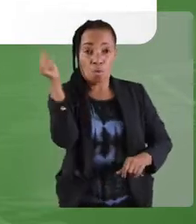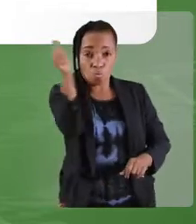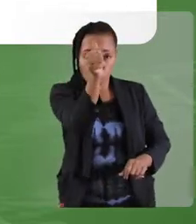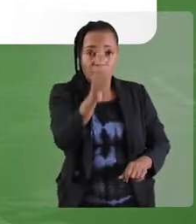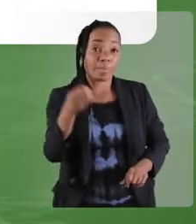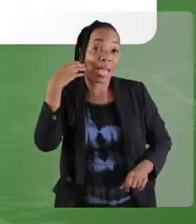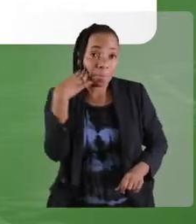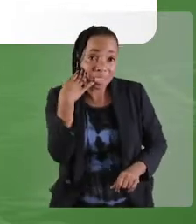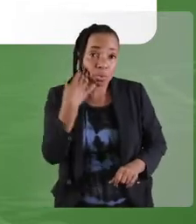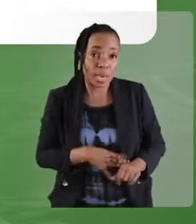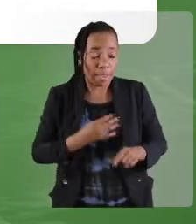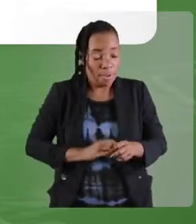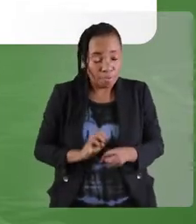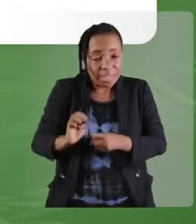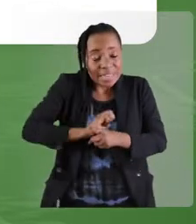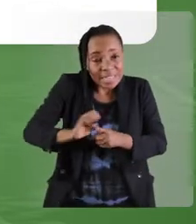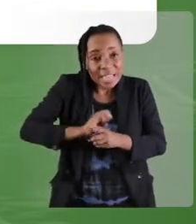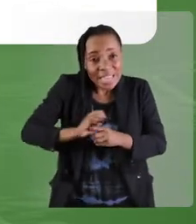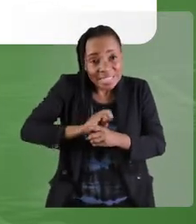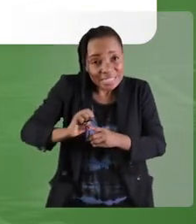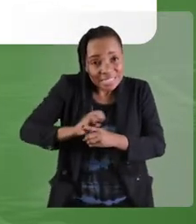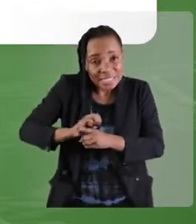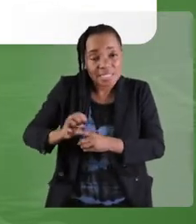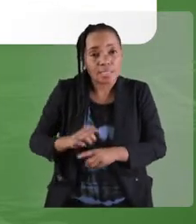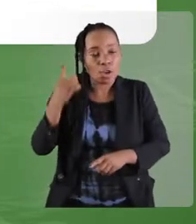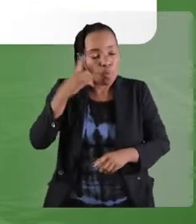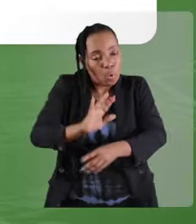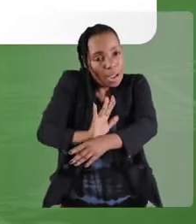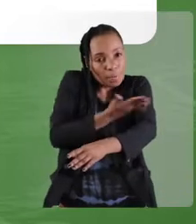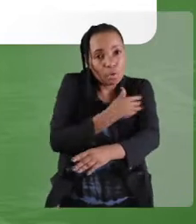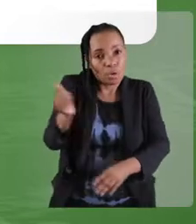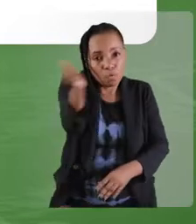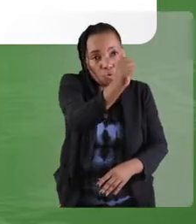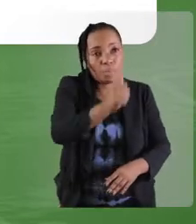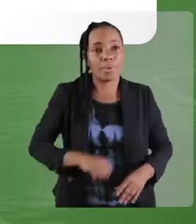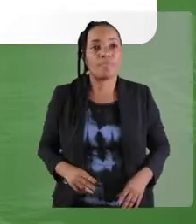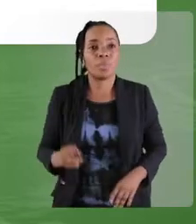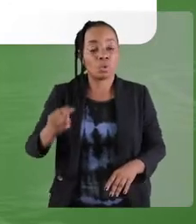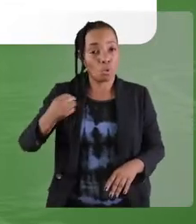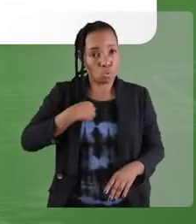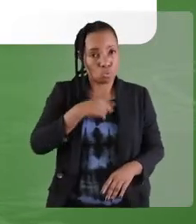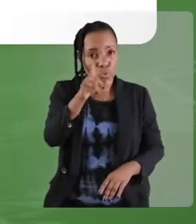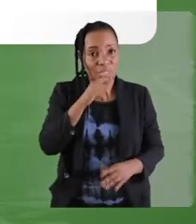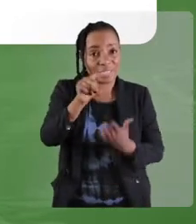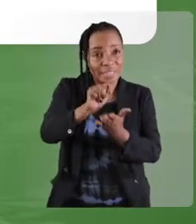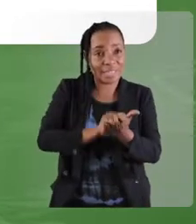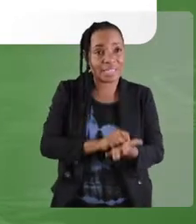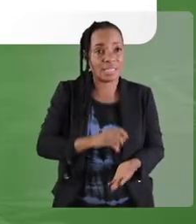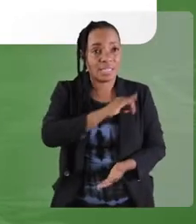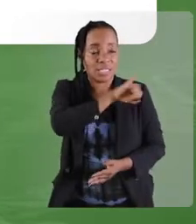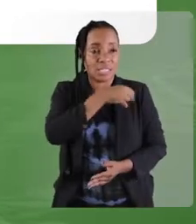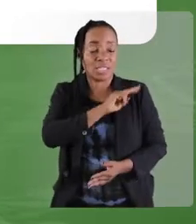vous entraîner à rédiger un devoir de commentaire de texte. Le texte que nous avons choisi est un texte de Jean-Paul